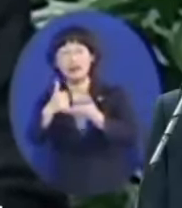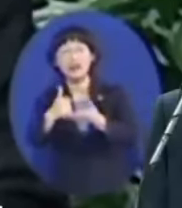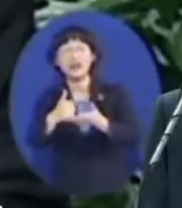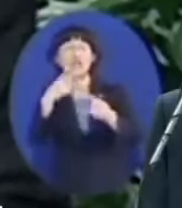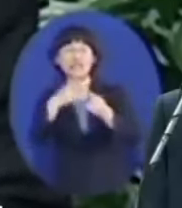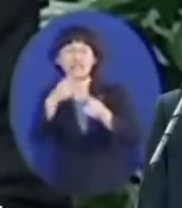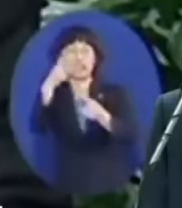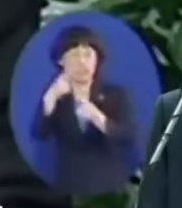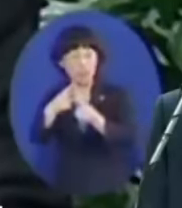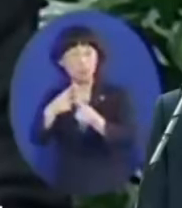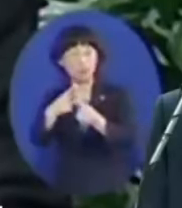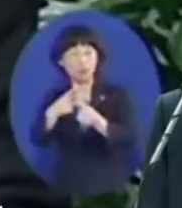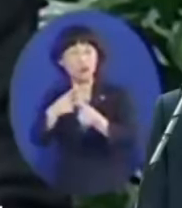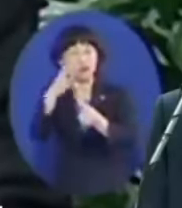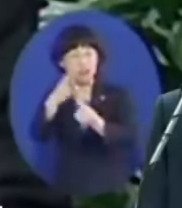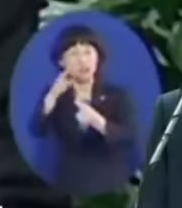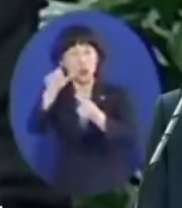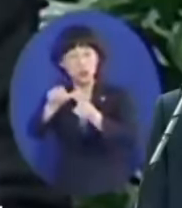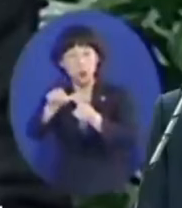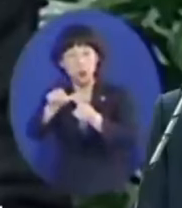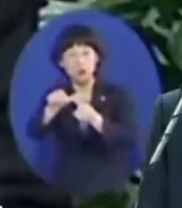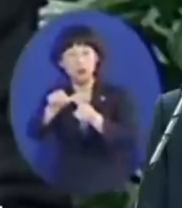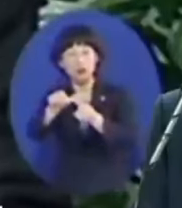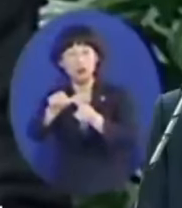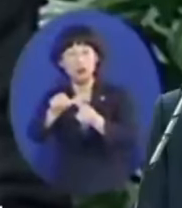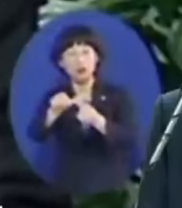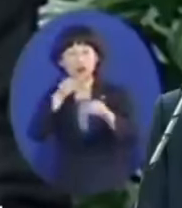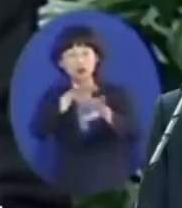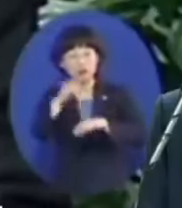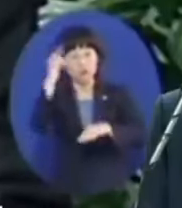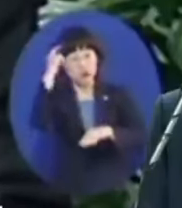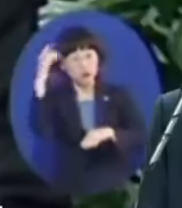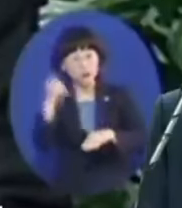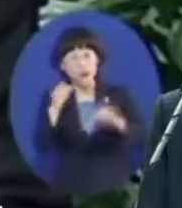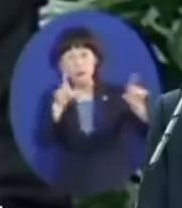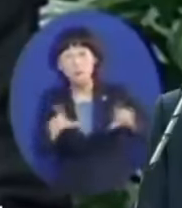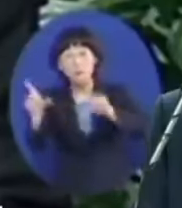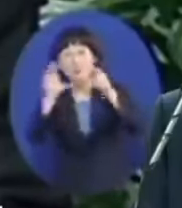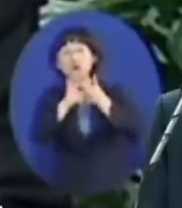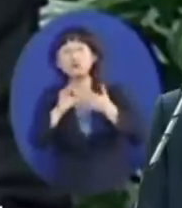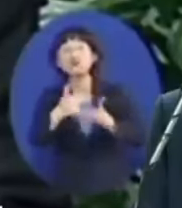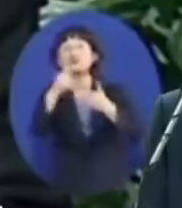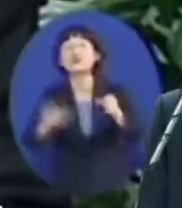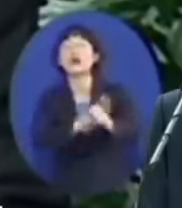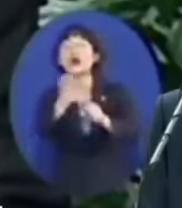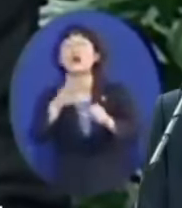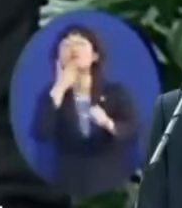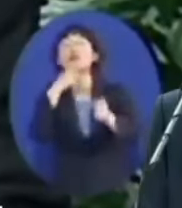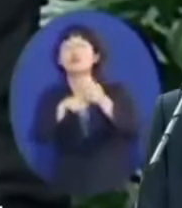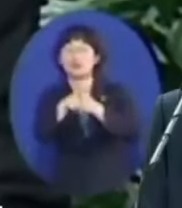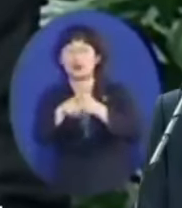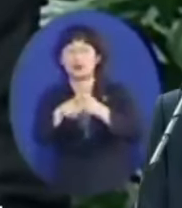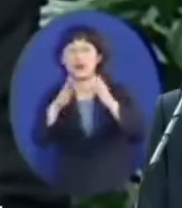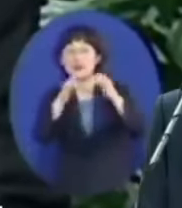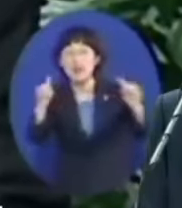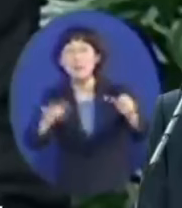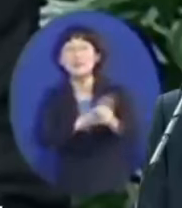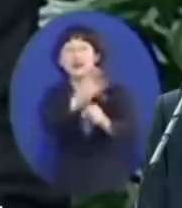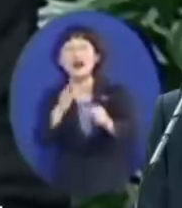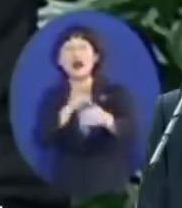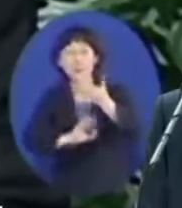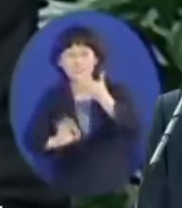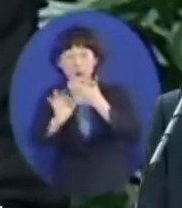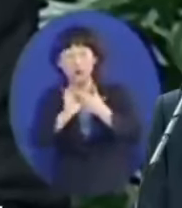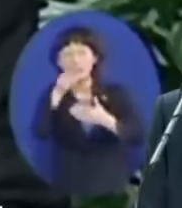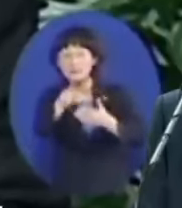제2, 제3, 제4, 제5 주의로 살면은 주님을 사랑하지 않은 것입니다. 우리가 사람을 사랑하게 되면은